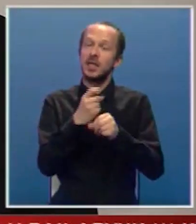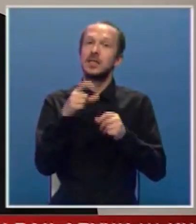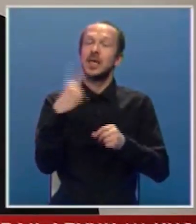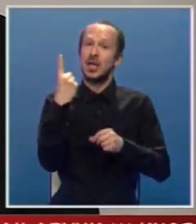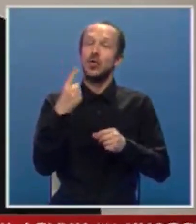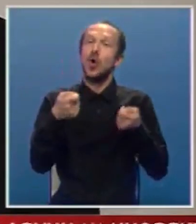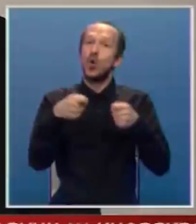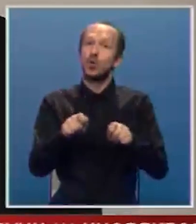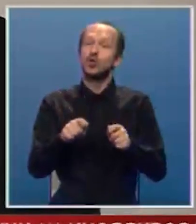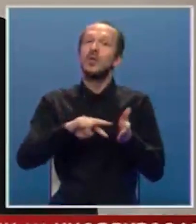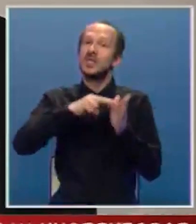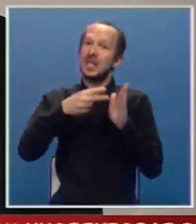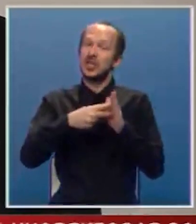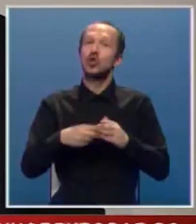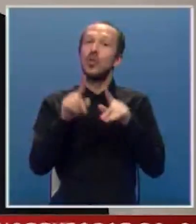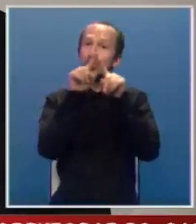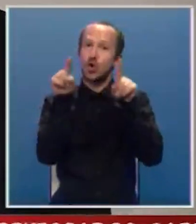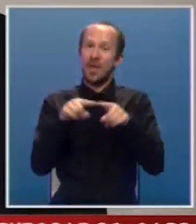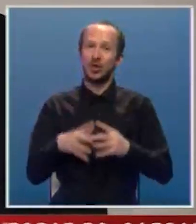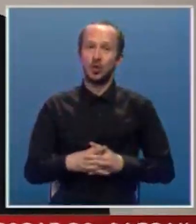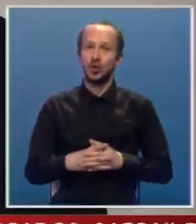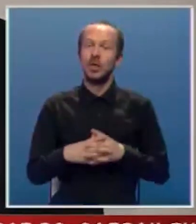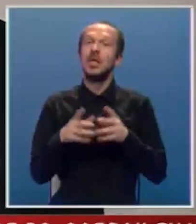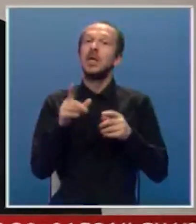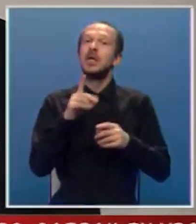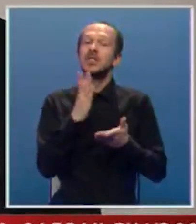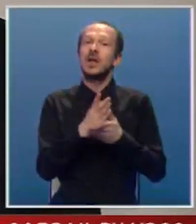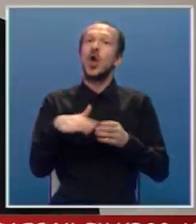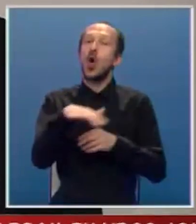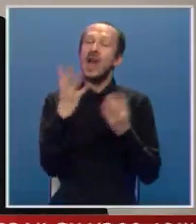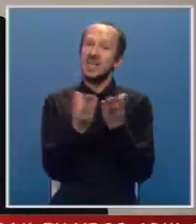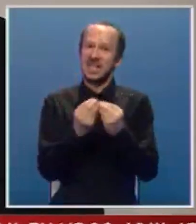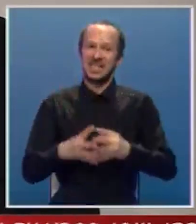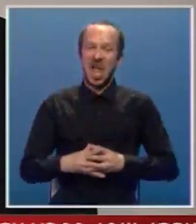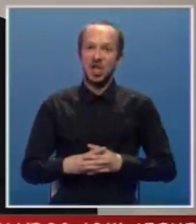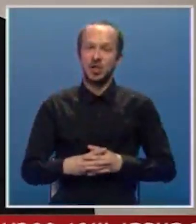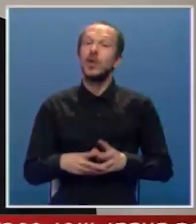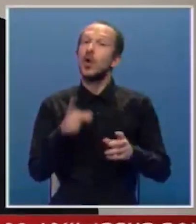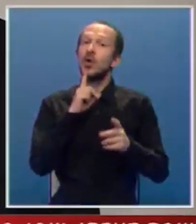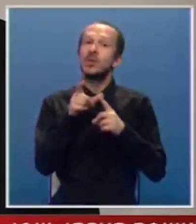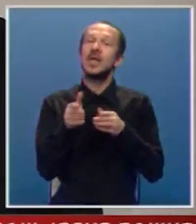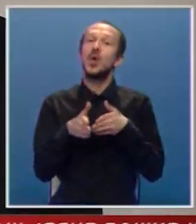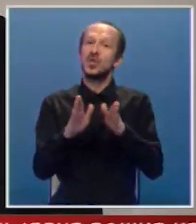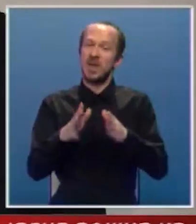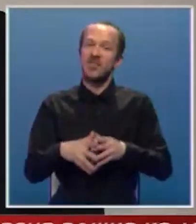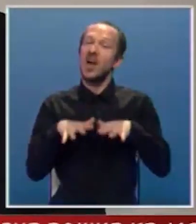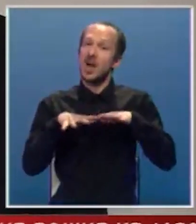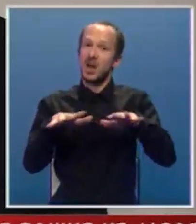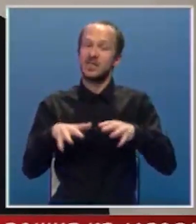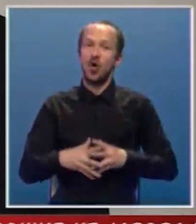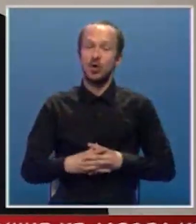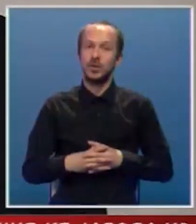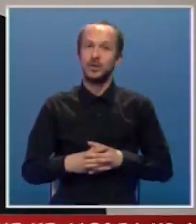jednom ključnom strateškom dokumentu svake lokalne zajednice kojim se usmjerava razvoj u